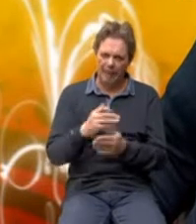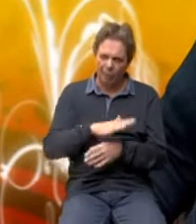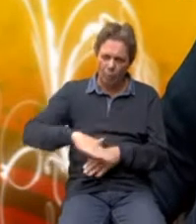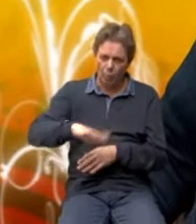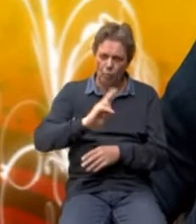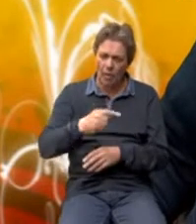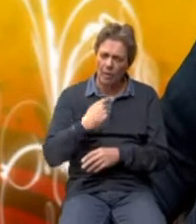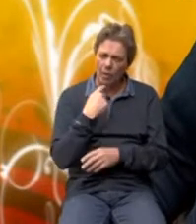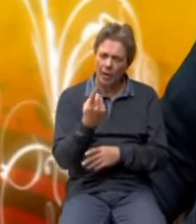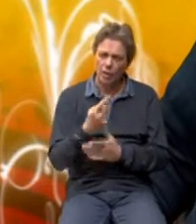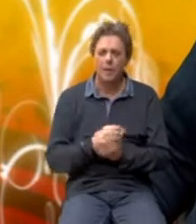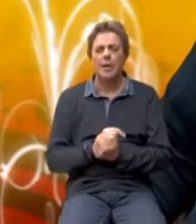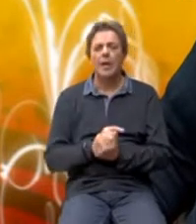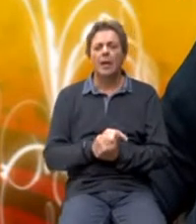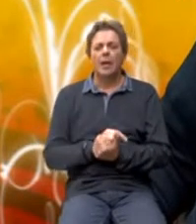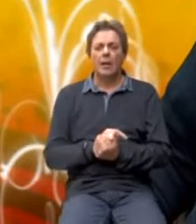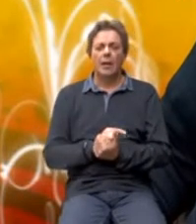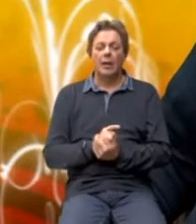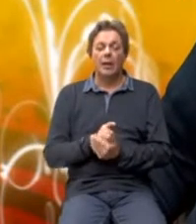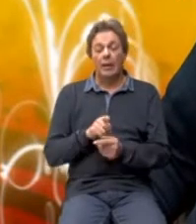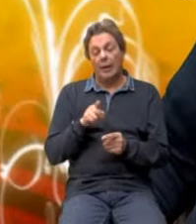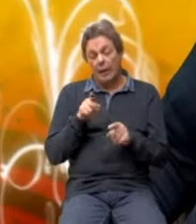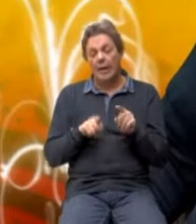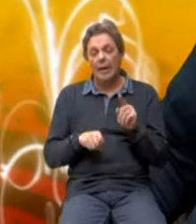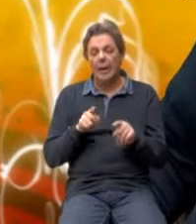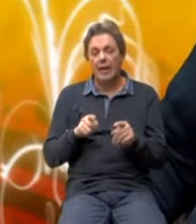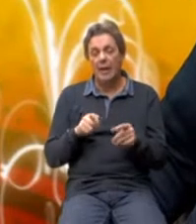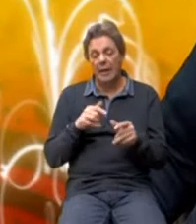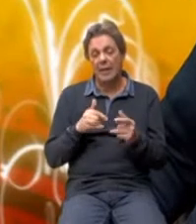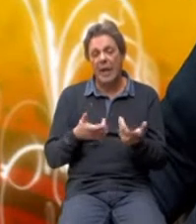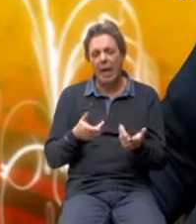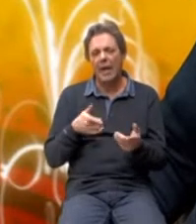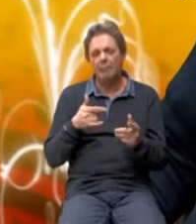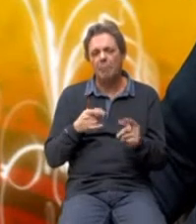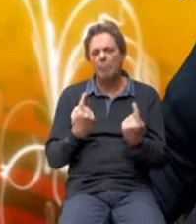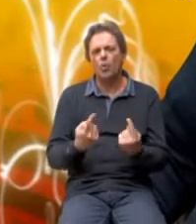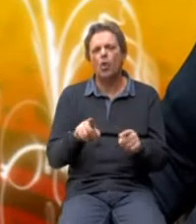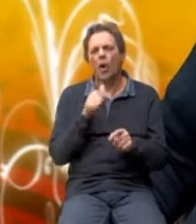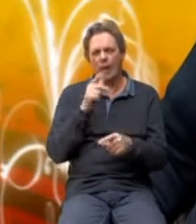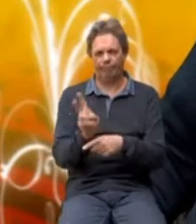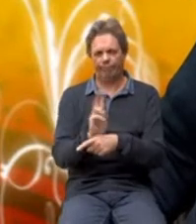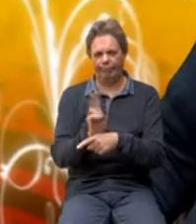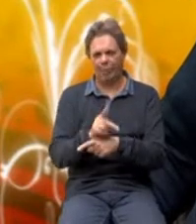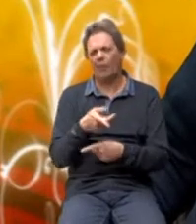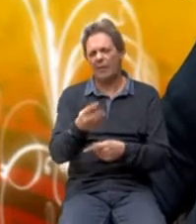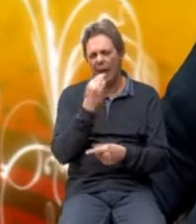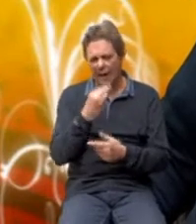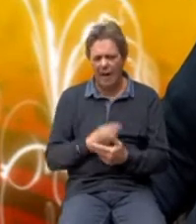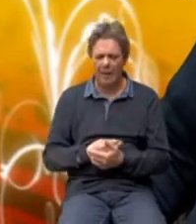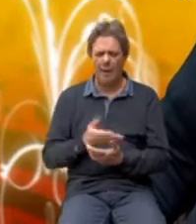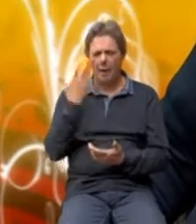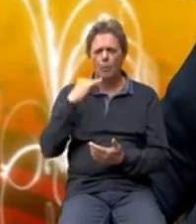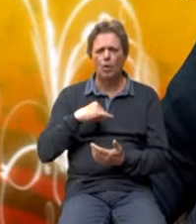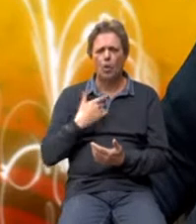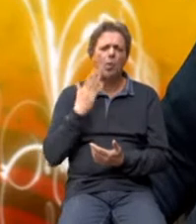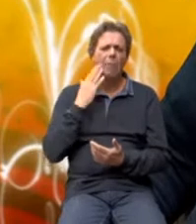se mora reći još uz to da nekih i trend krivotvorenja takve hrane je poznat. On je recimo prošle godine u